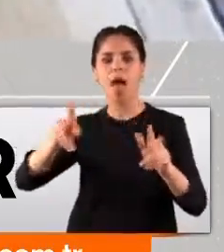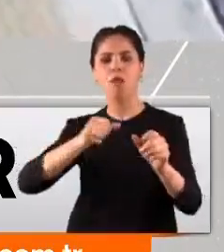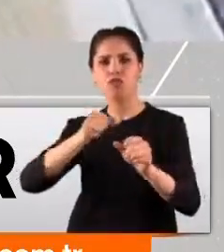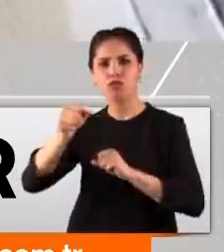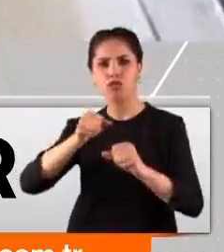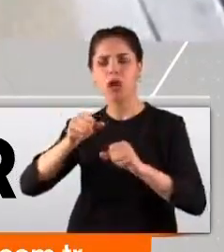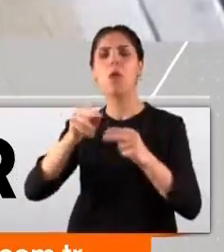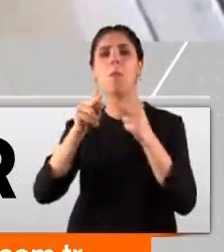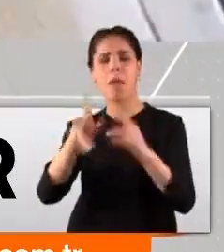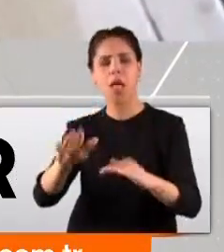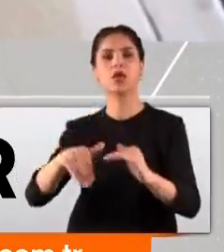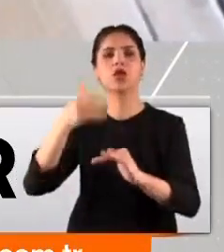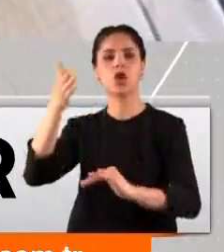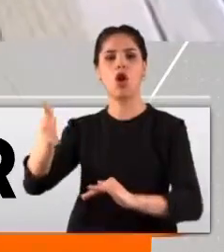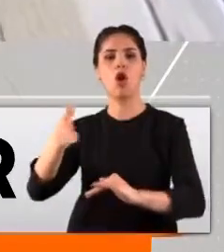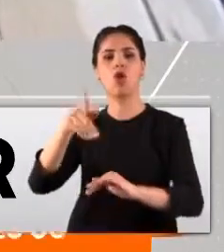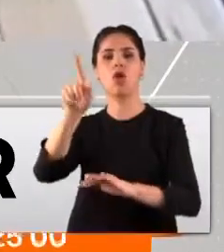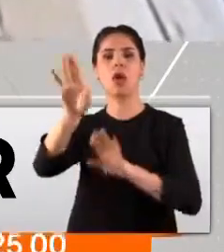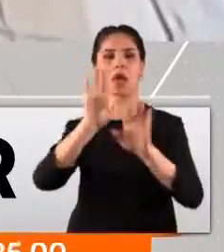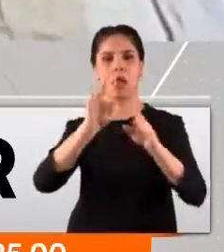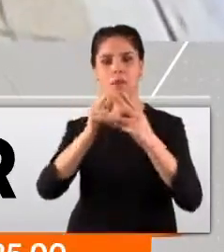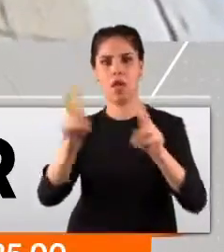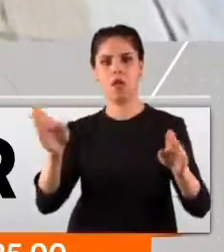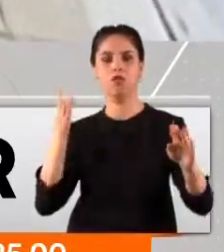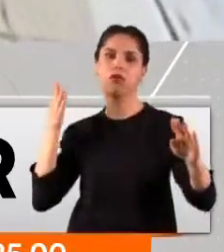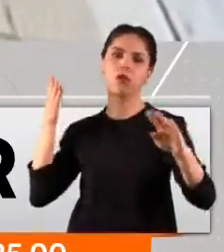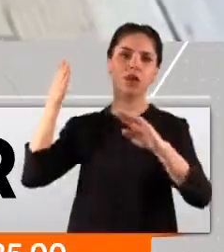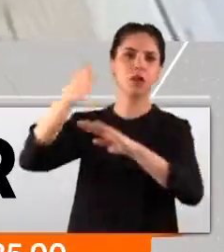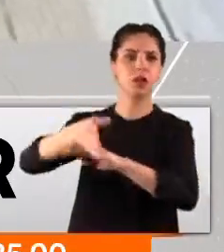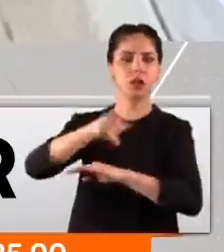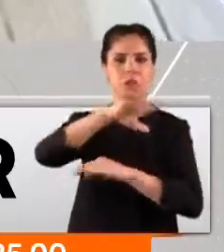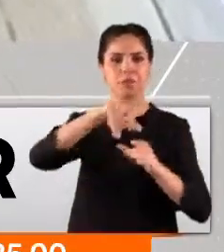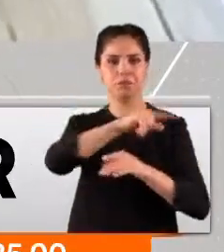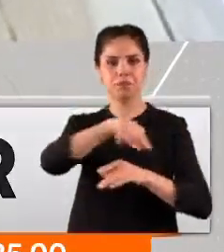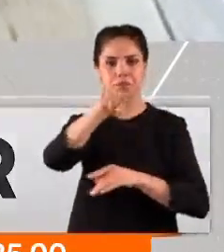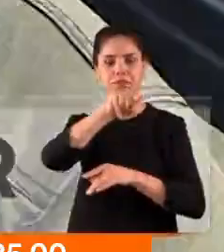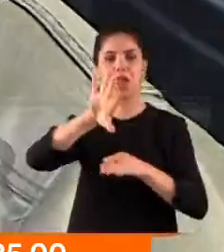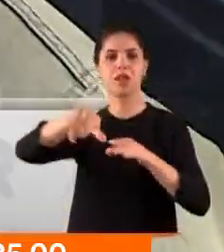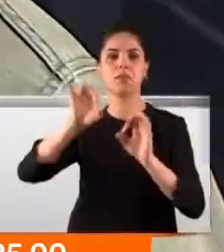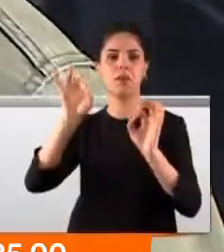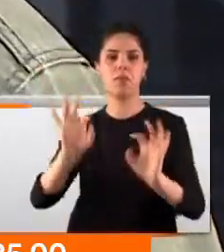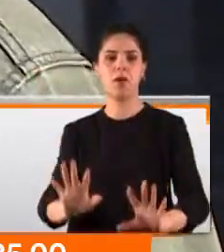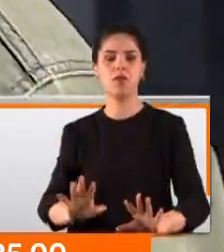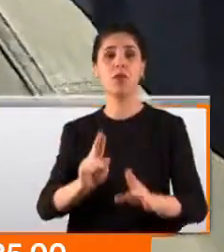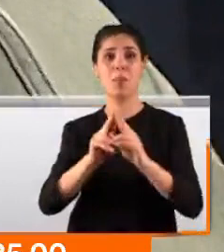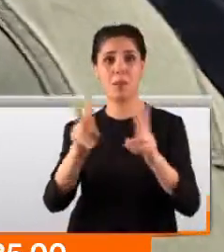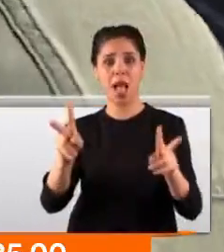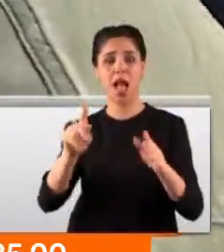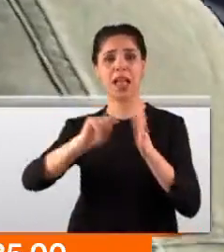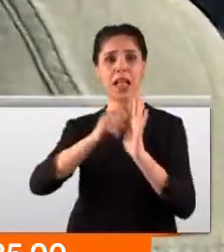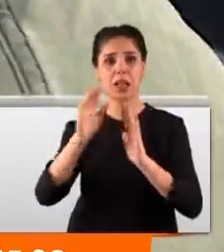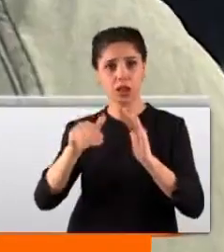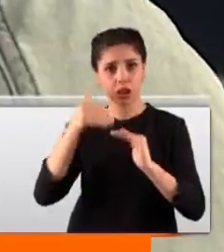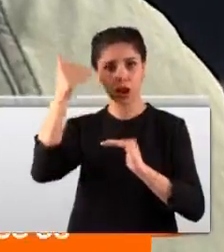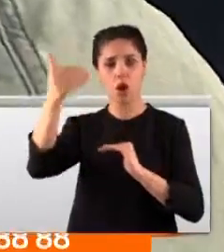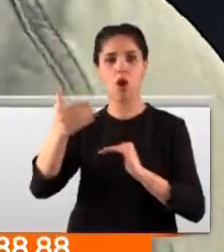çalıştı. Kırmayı başardıktan sonra da sürgülü kapıyı açtı, içeri girdi ve hemen işe koyuldu. Kilidi kırdıktan sonra